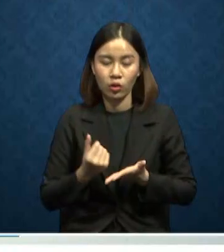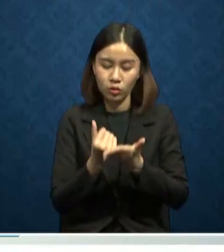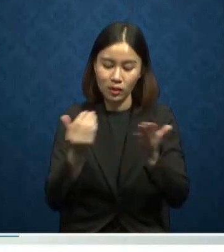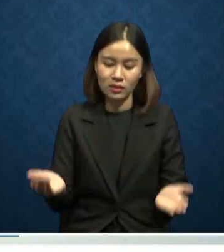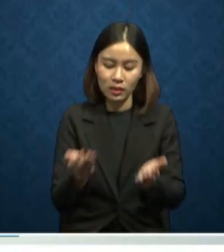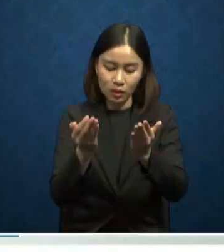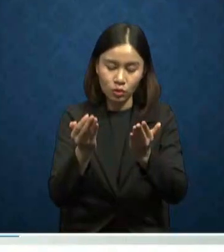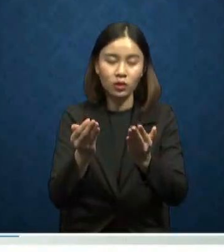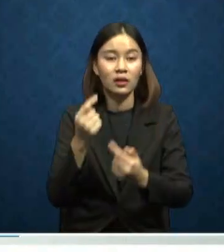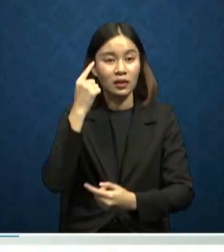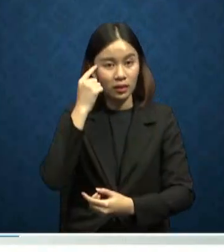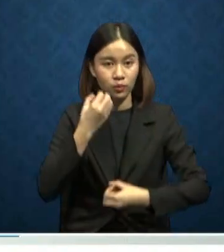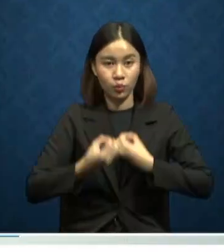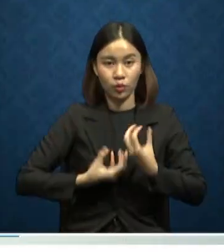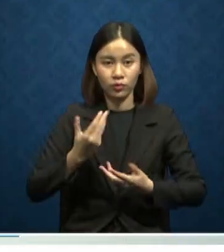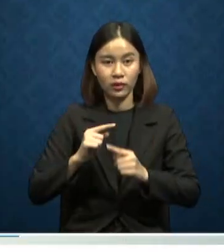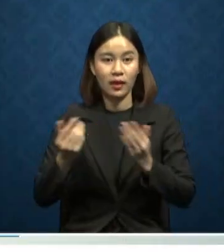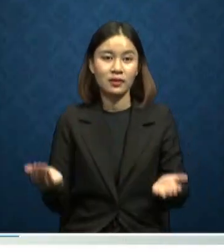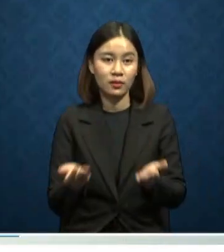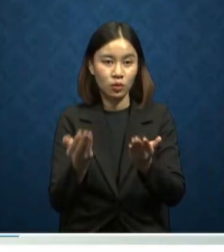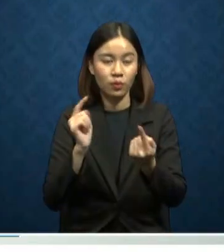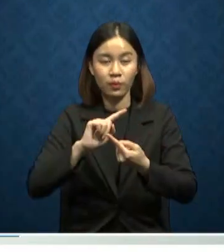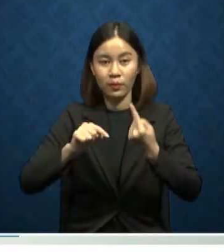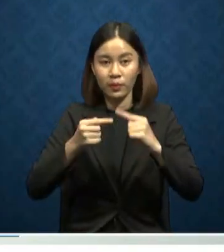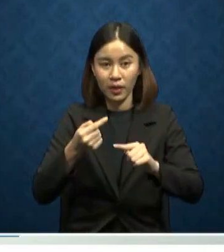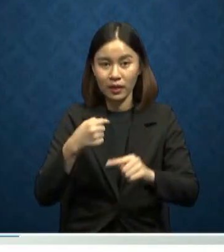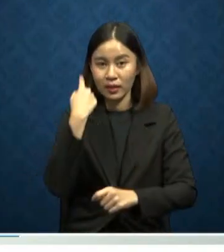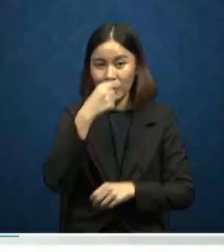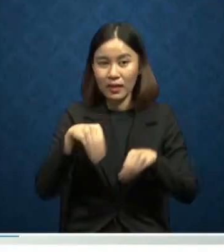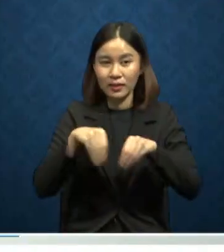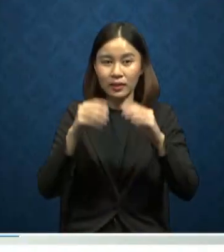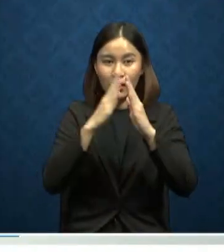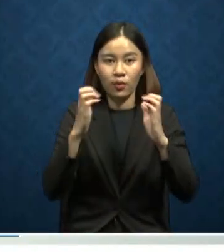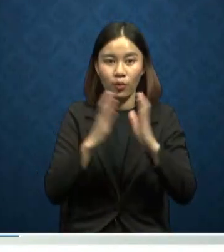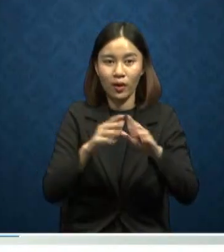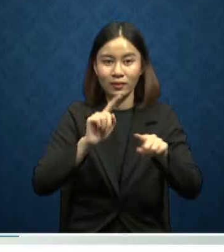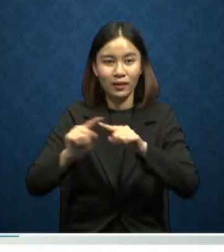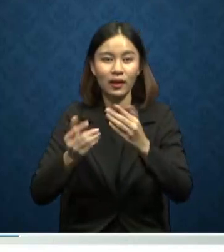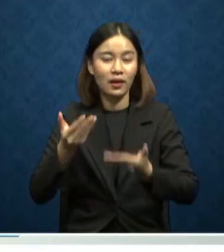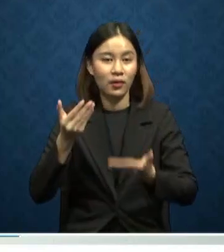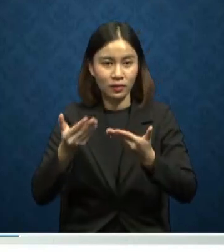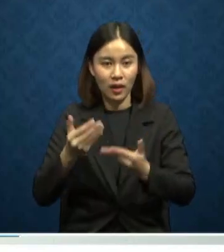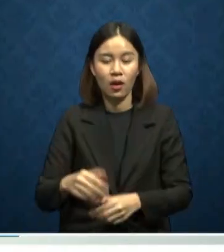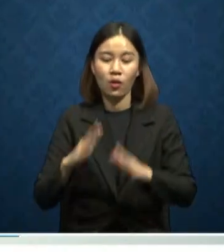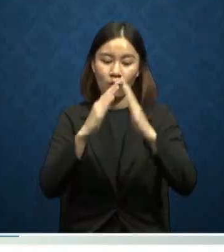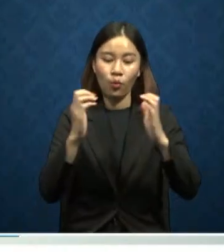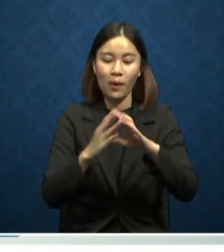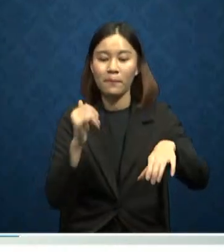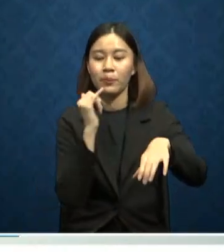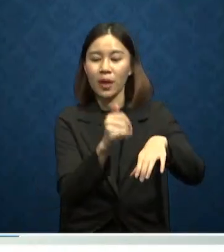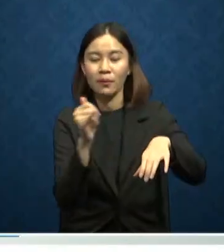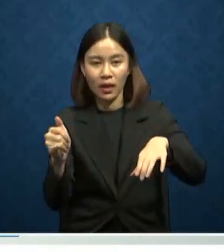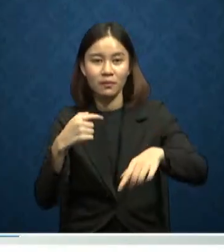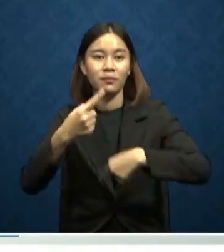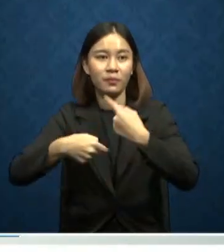นแล้วก็ให้ความเห็นสนับสนุนเพื่อนๆที่อยู่ใกล้วัดไหนอะไรยังไงก็ดีก็ไปวัดนั้นรวมทั้งวัด